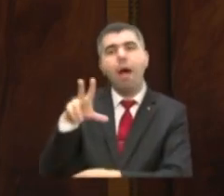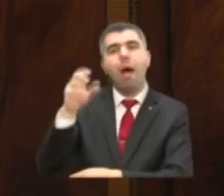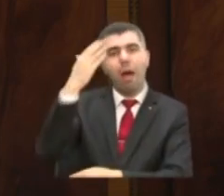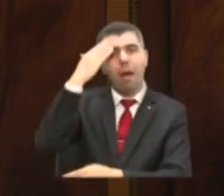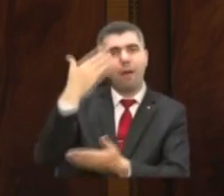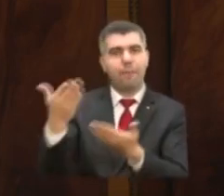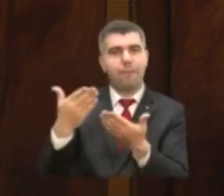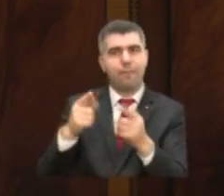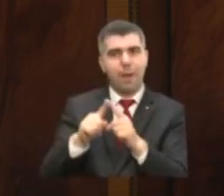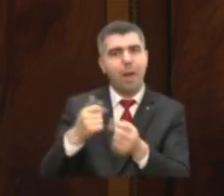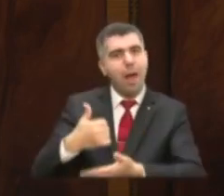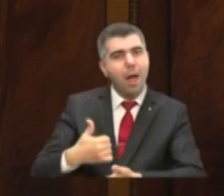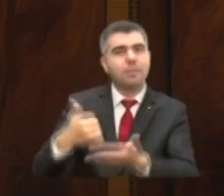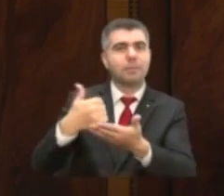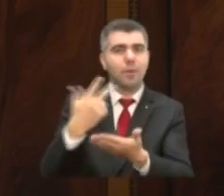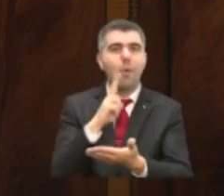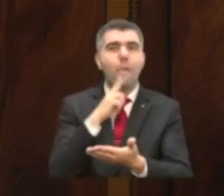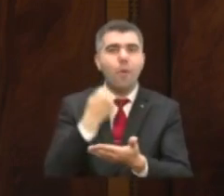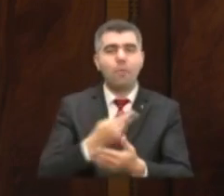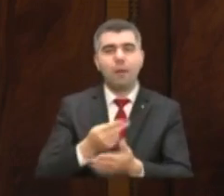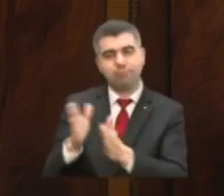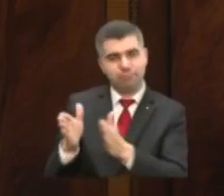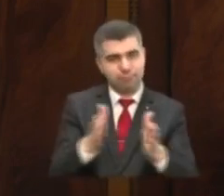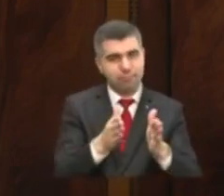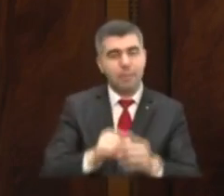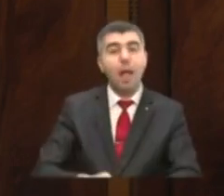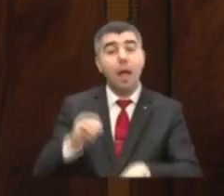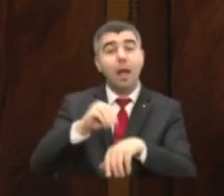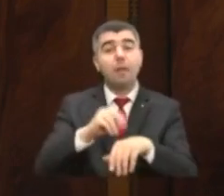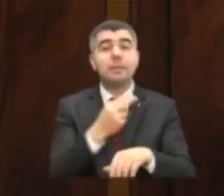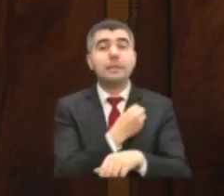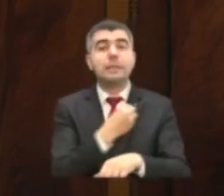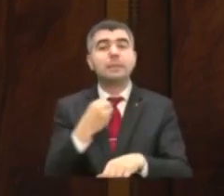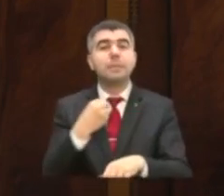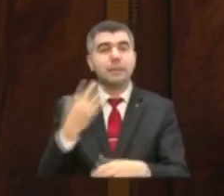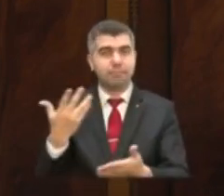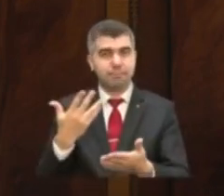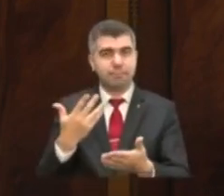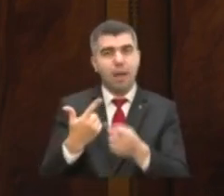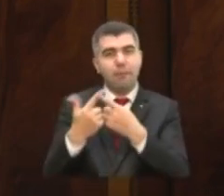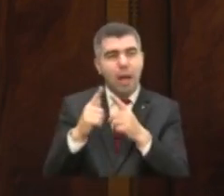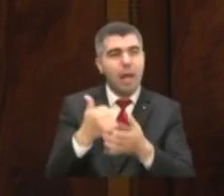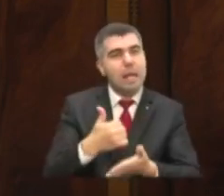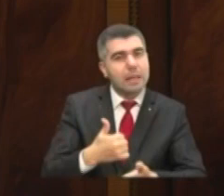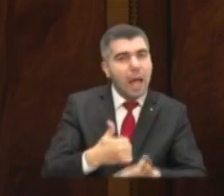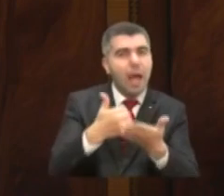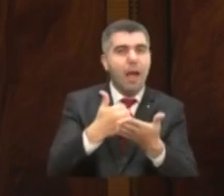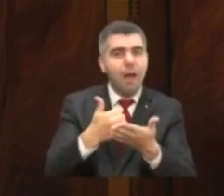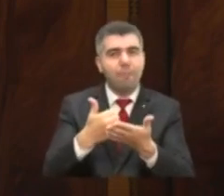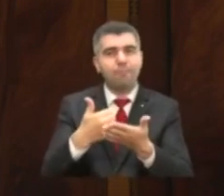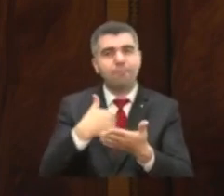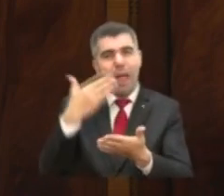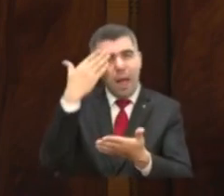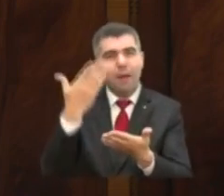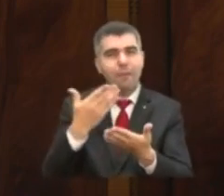الأوراس الاجتماعية المرتبطة بقطاع الصحة، قطاع الصحة حتى هو قطاع اجتماعي بامتياز، ولدعمه على الرغم من أننا واعين